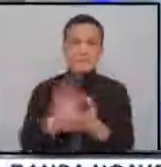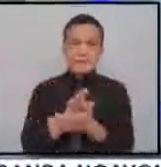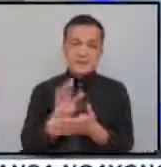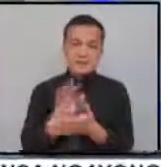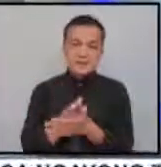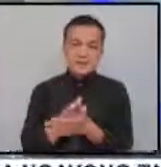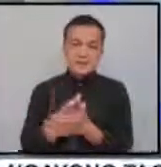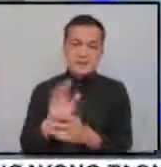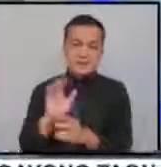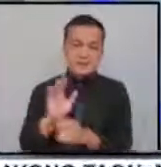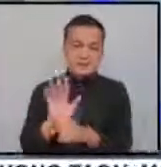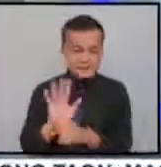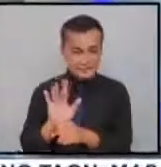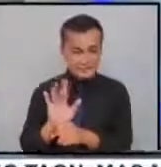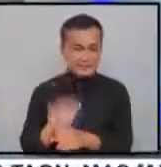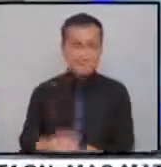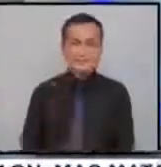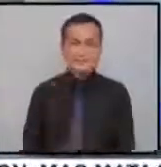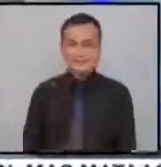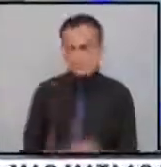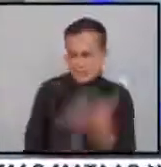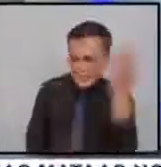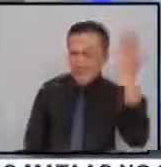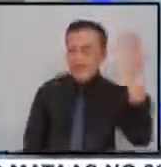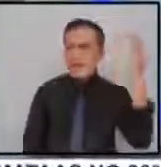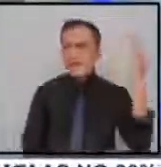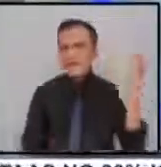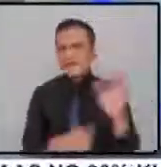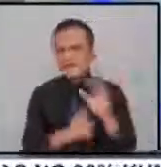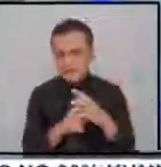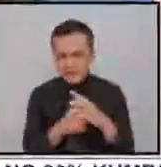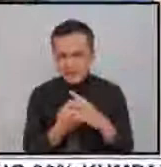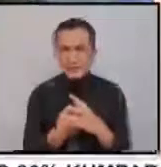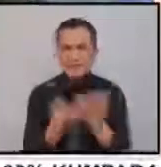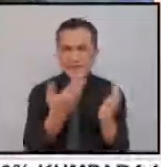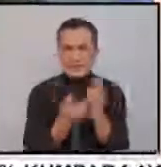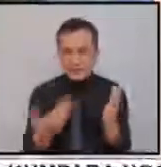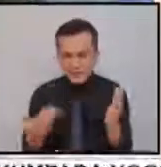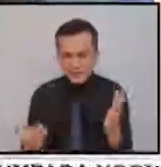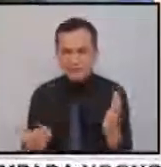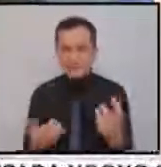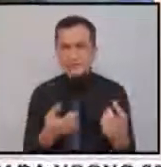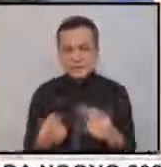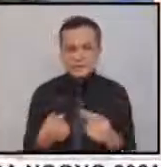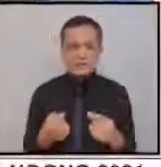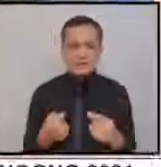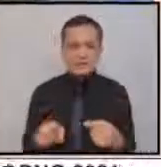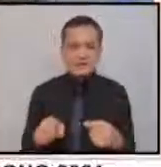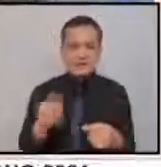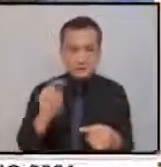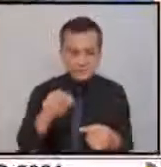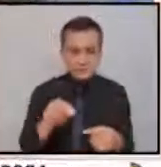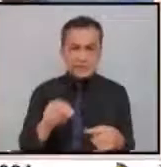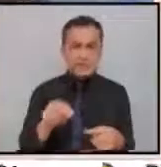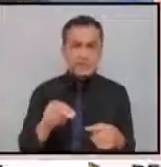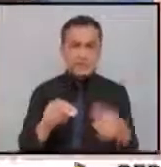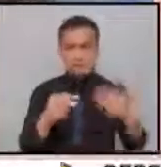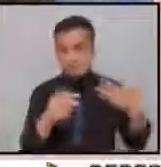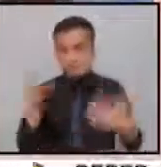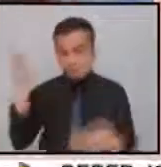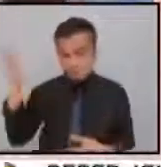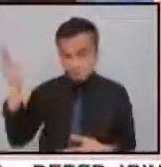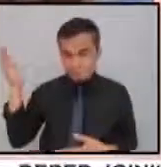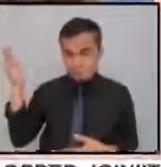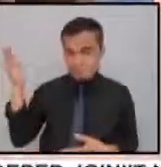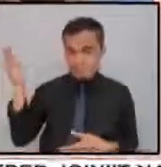simulan na natin ito. Okay. Ito po ang mga materials na ating kakailanganin. Kailangan po natin ng mga construction